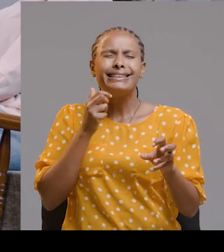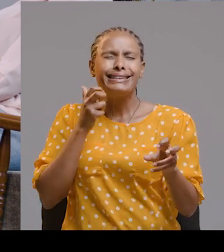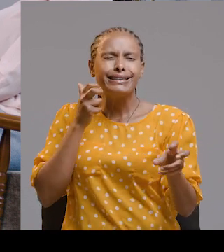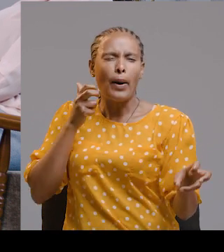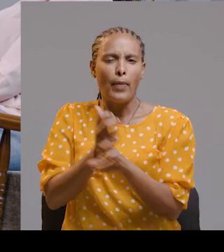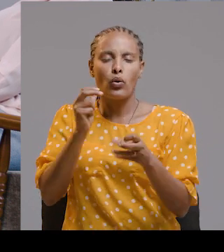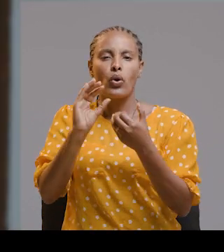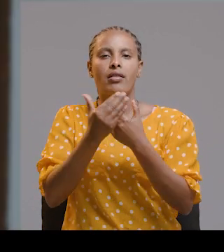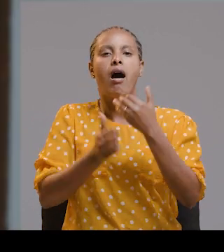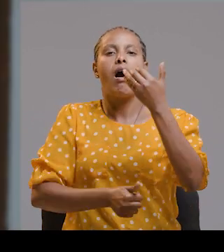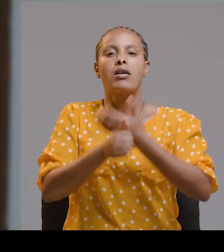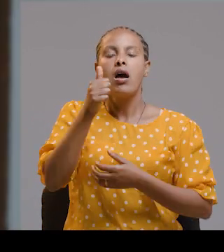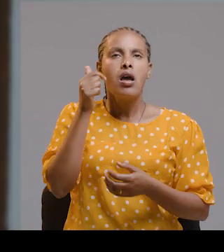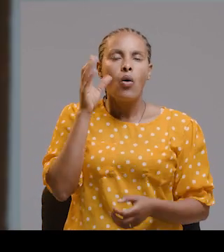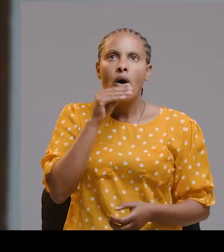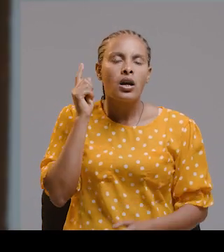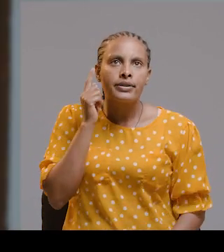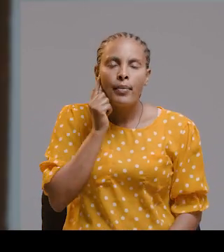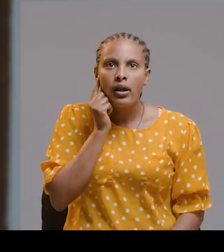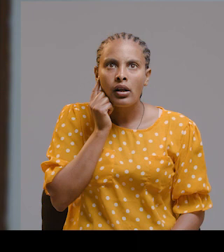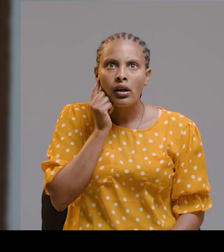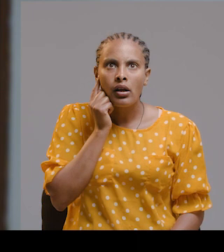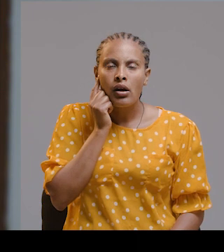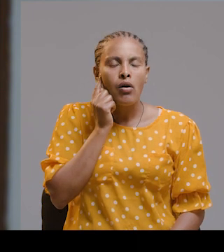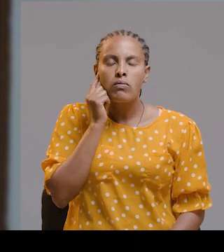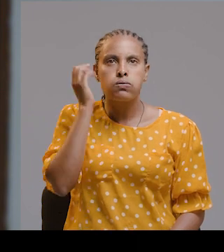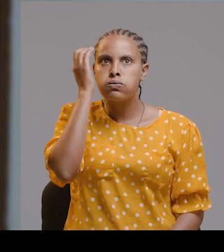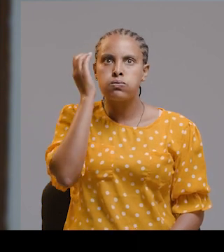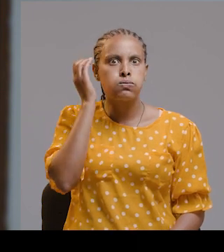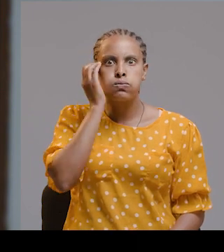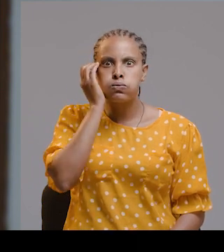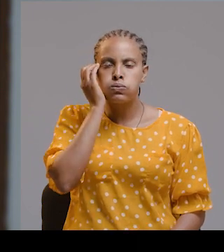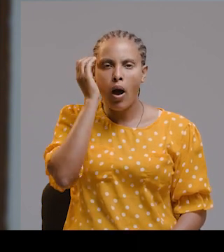አደጋ ቢደርስባቸው በሰማነውና ጭንቅላታችን ውስጥ